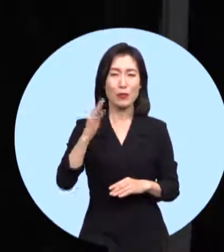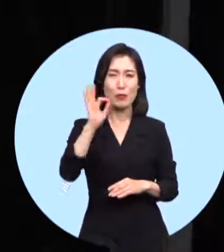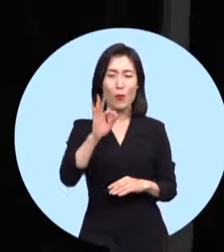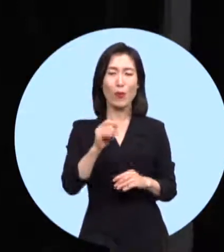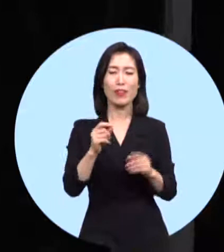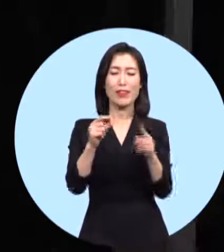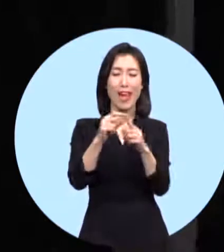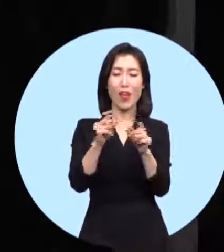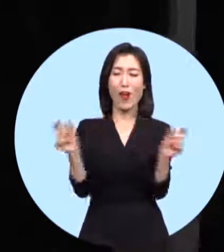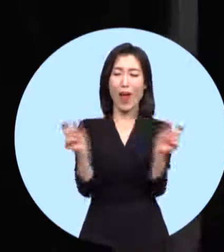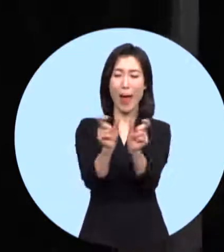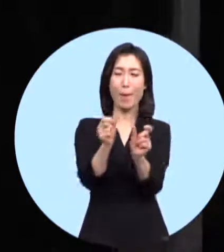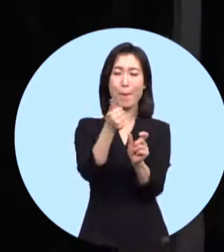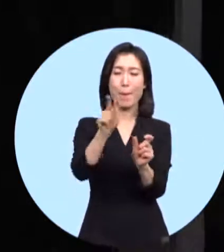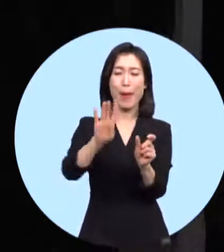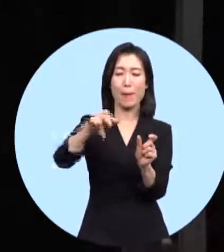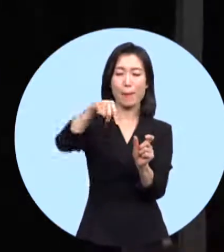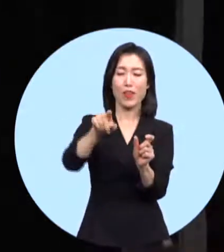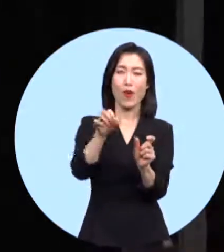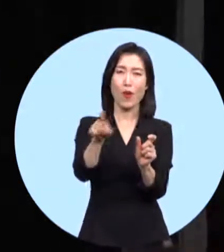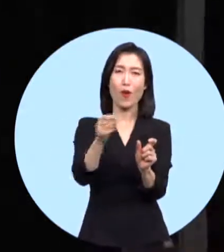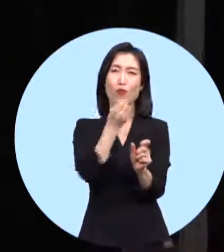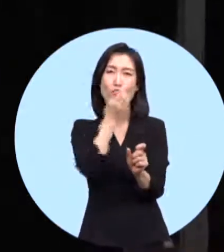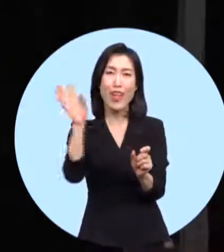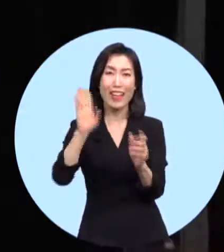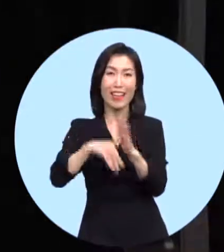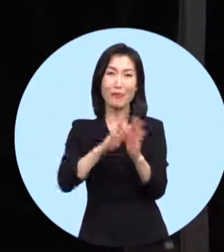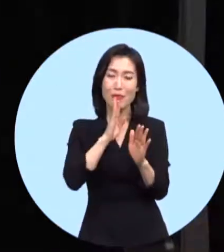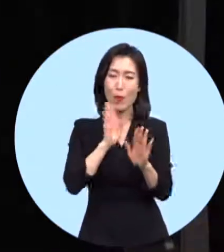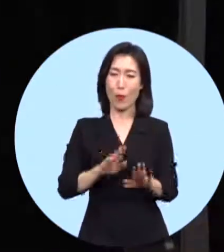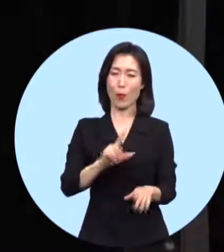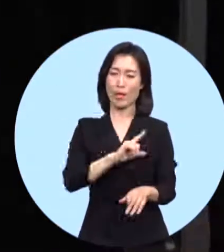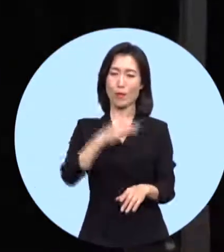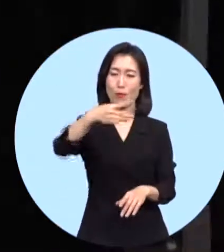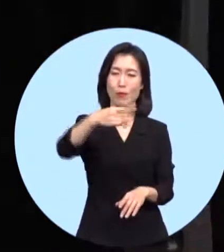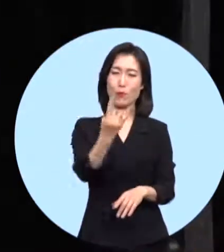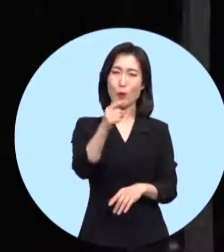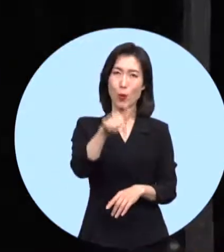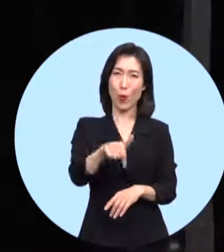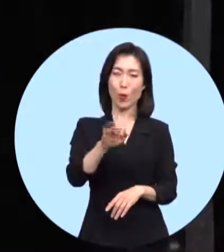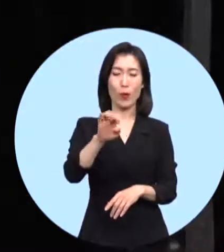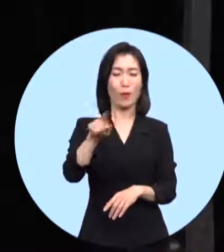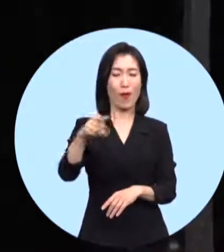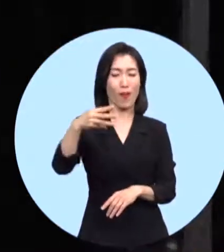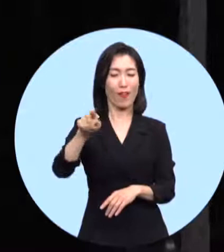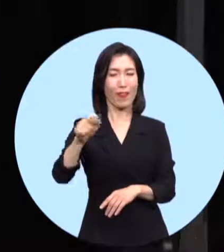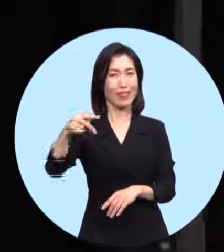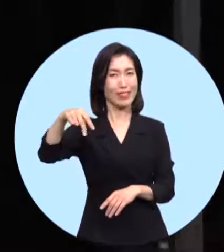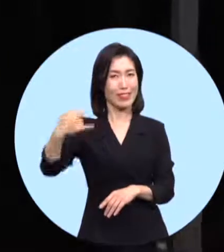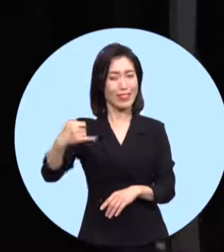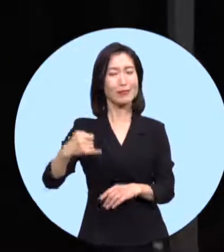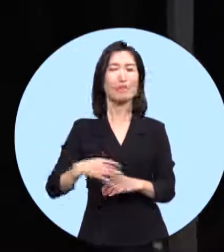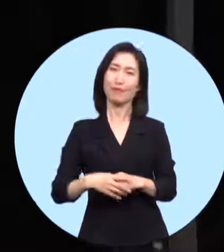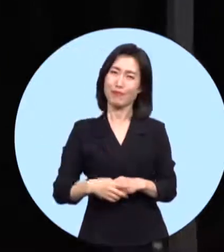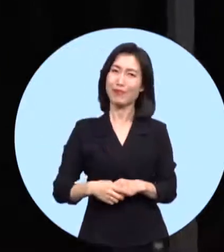합성어가 굉장히 유행하는 시대인데요. 오늘 보니까 톡퍼런스라고도 하는데 지금